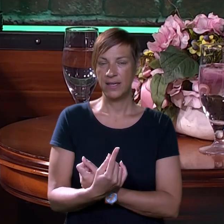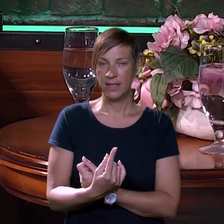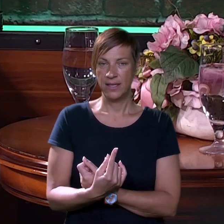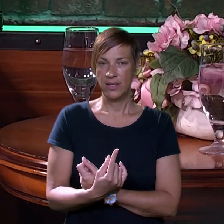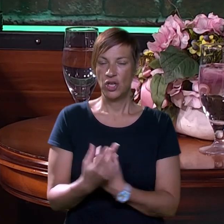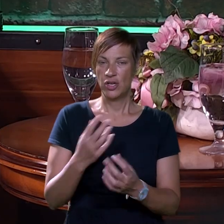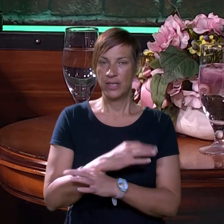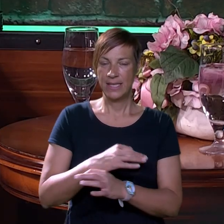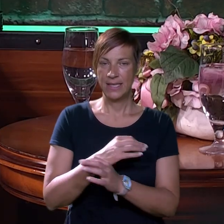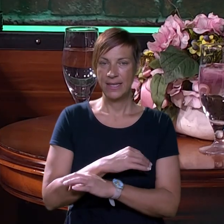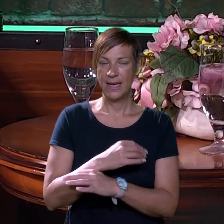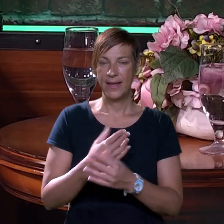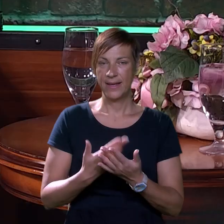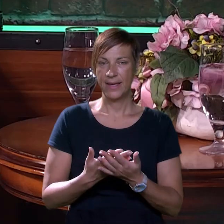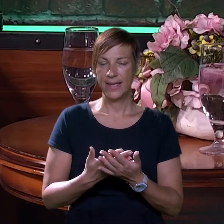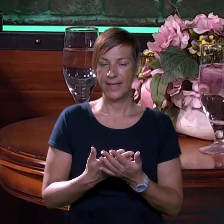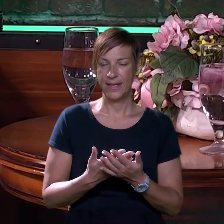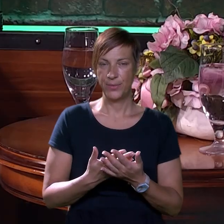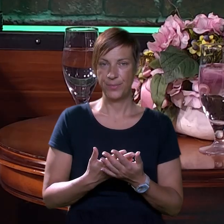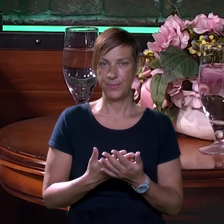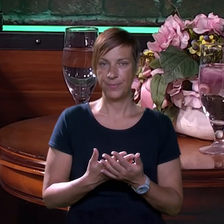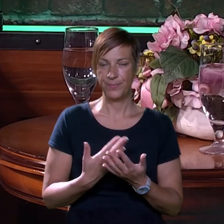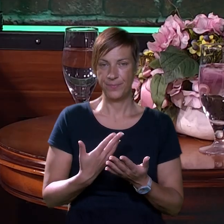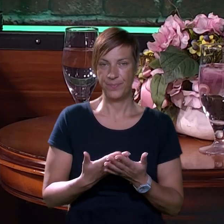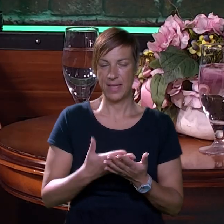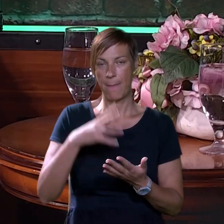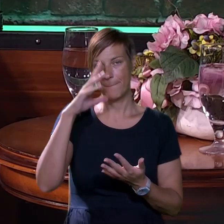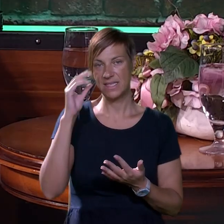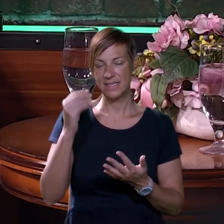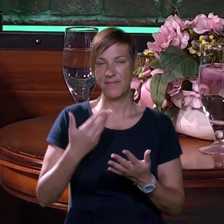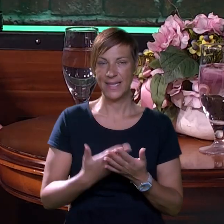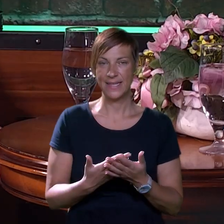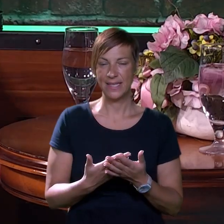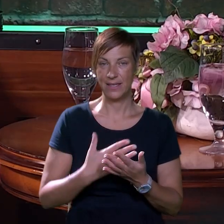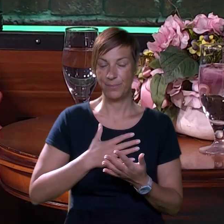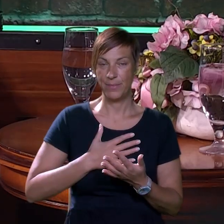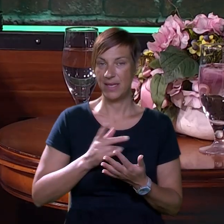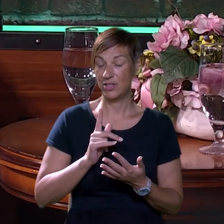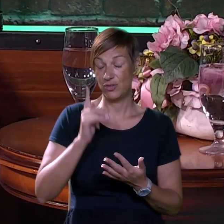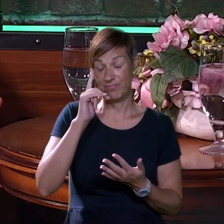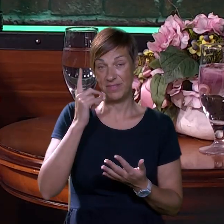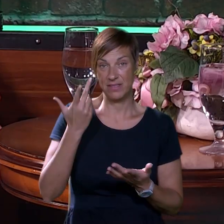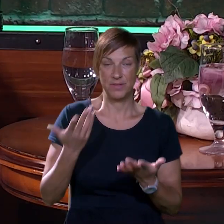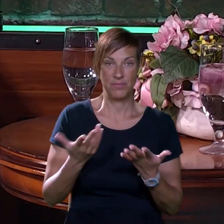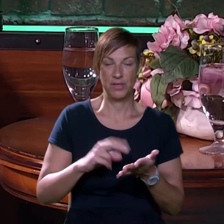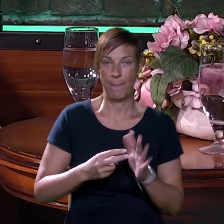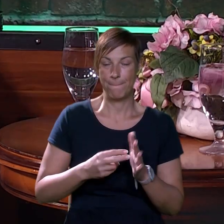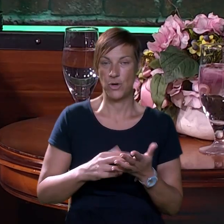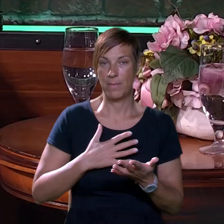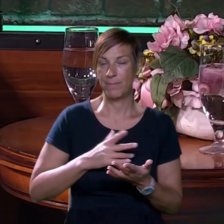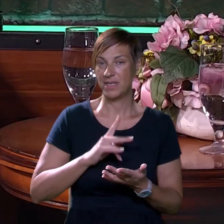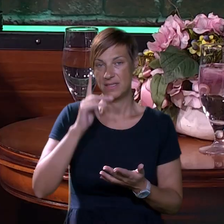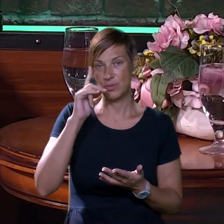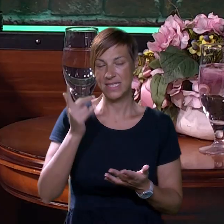dogodi tragedija, dogodi nevolja, da bi shvatili pa ja to nisam znao ili da imaju problema,